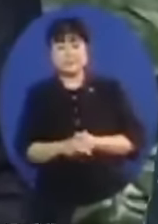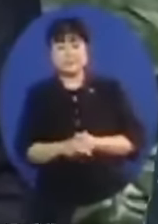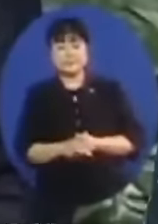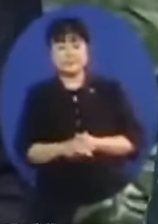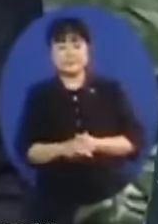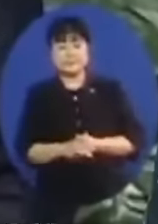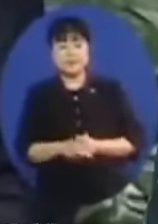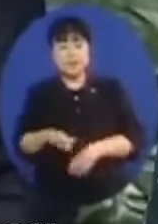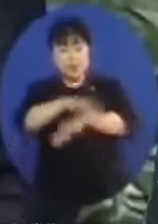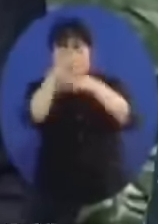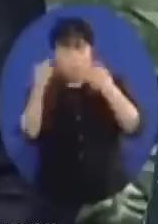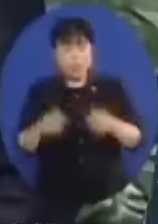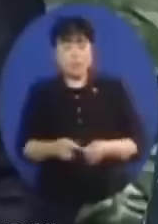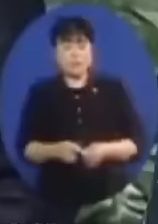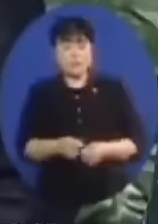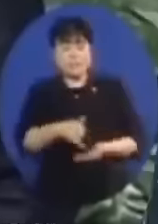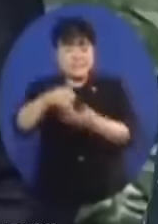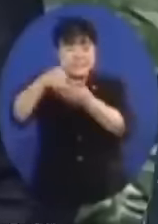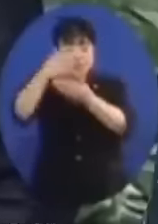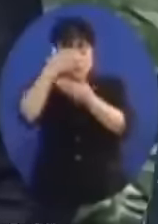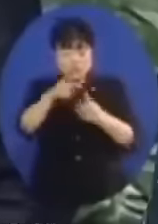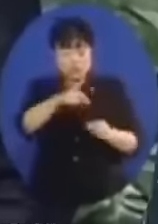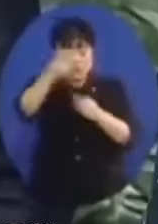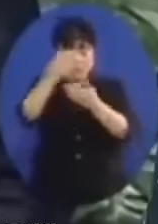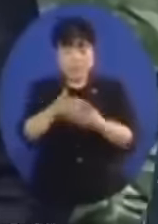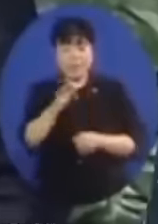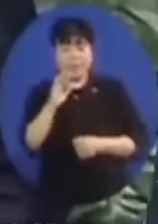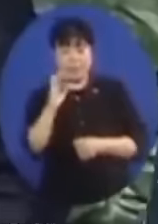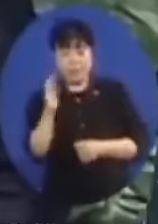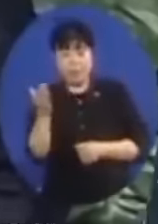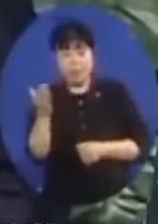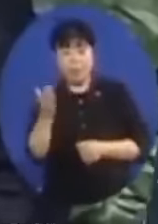전적 인격이 구원을 받게 되는 것입니다.